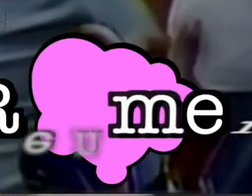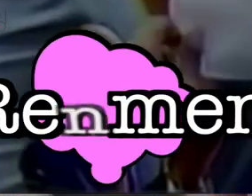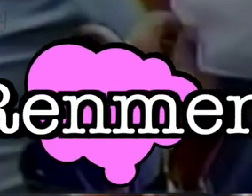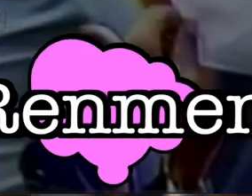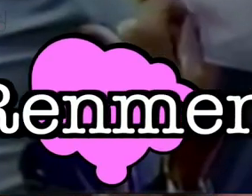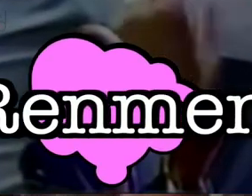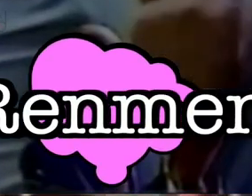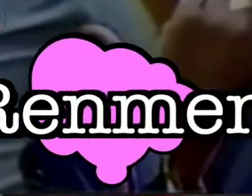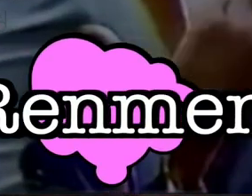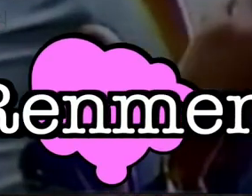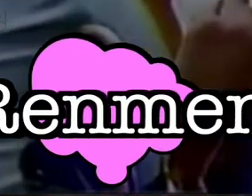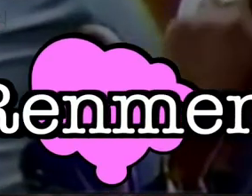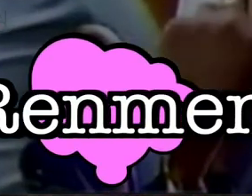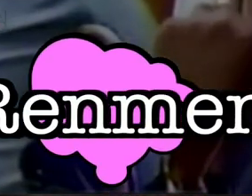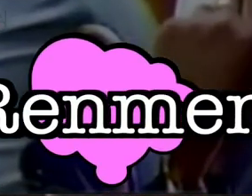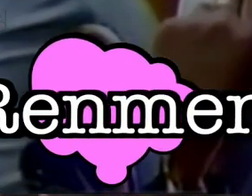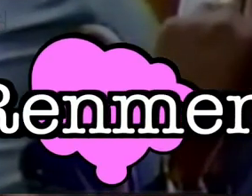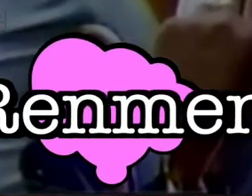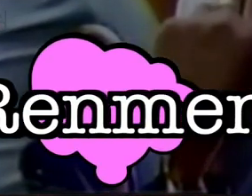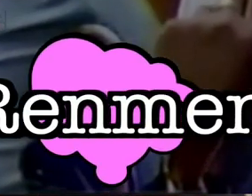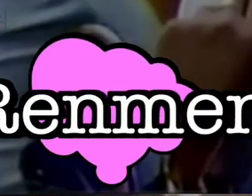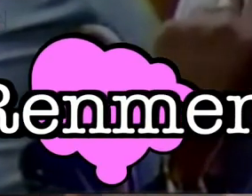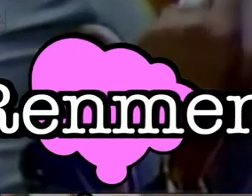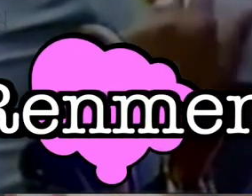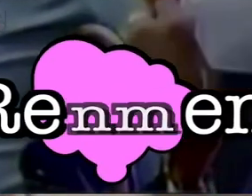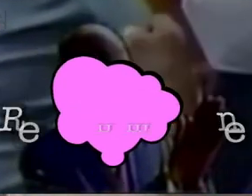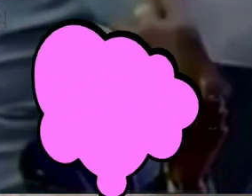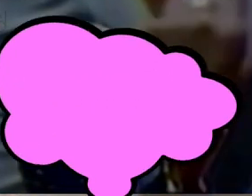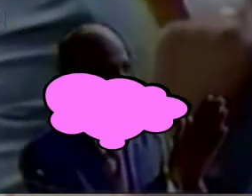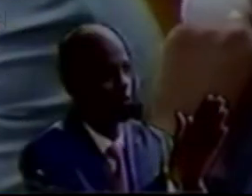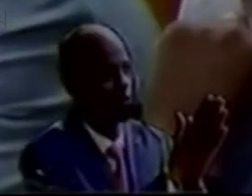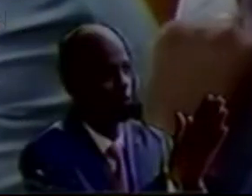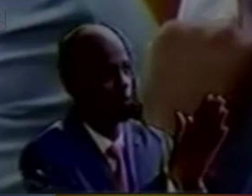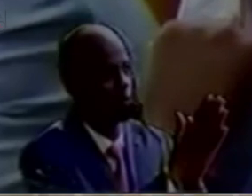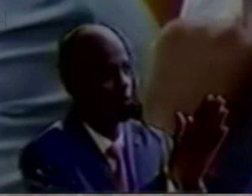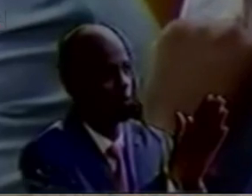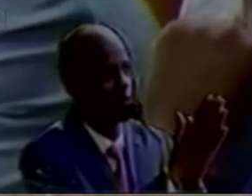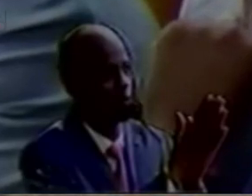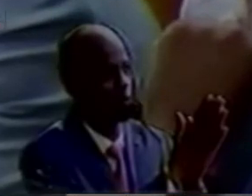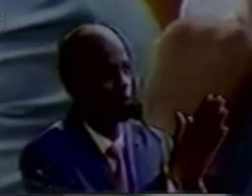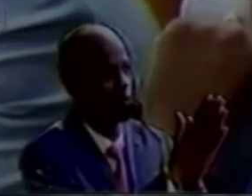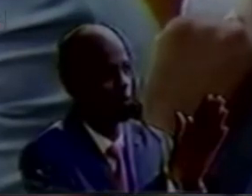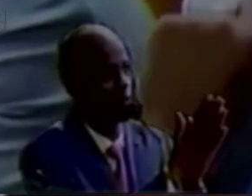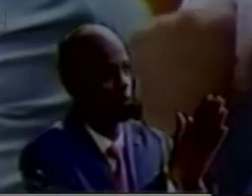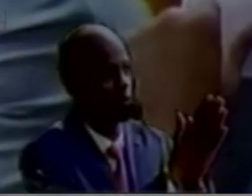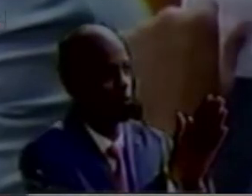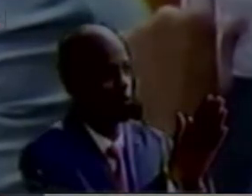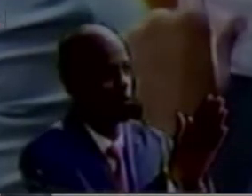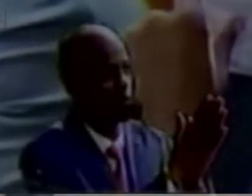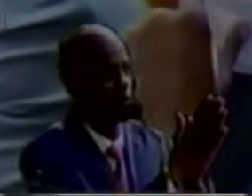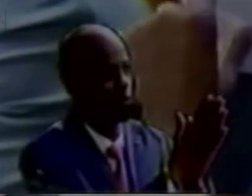12260 blessés, il a laissé dans le chagrin et la douleur des familles entières, mais a également détruit